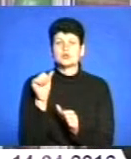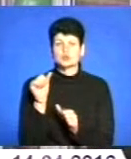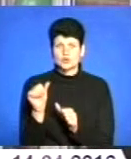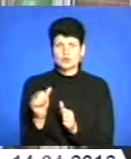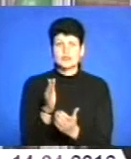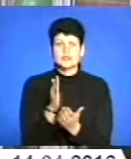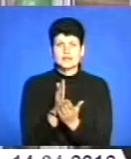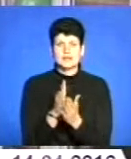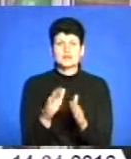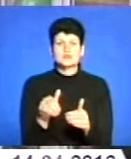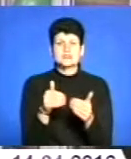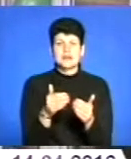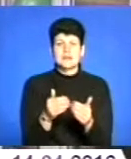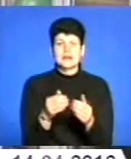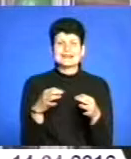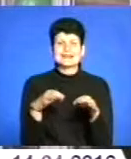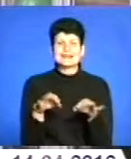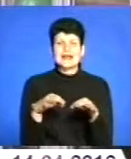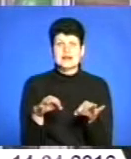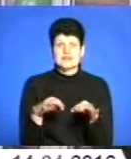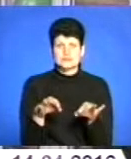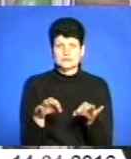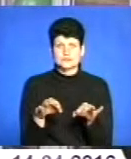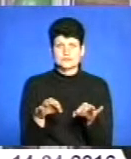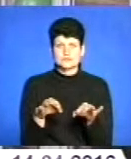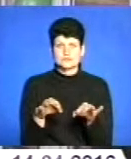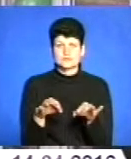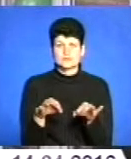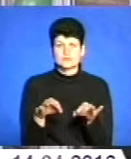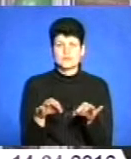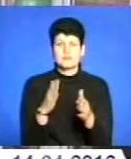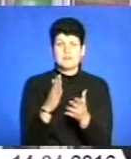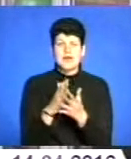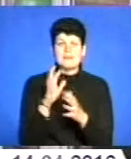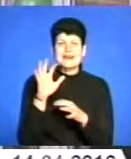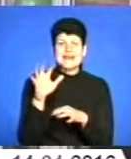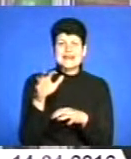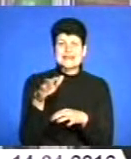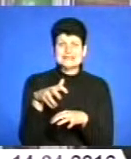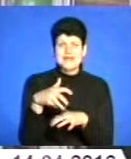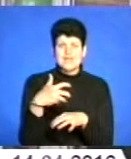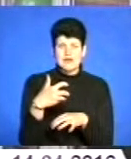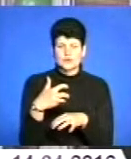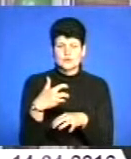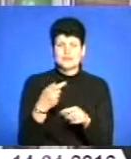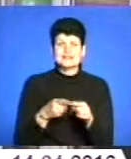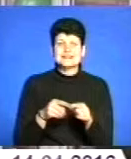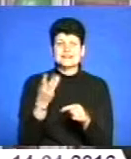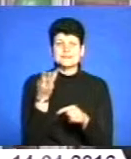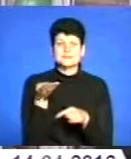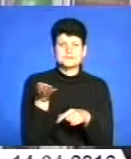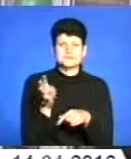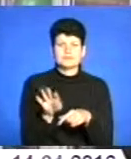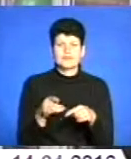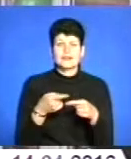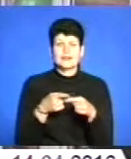відбувається поставка транспортних одиниць, зокрема, ми вже маємо екскаваторні одиниці, це 3 одиниці